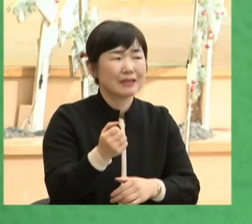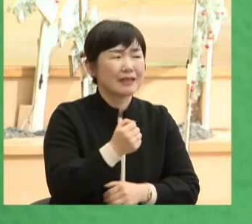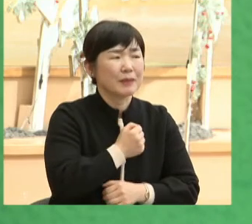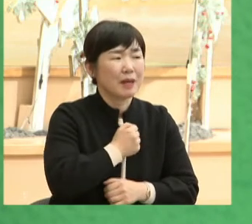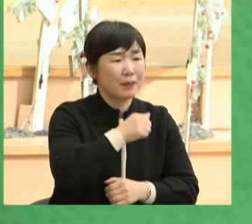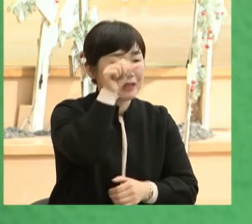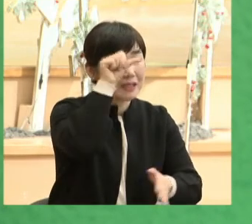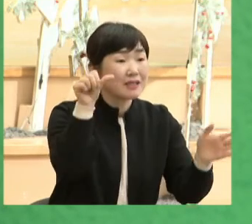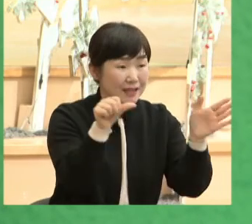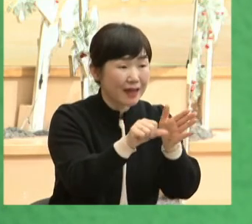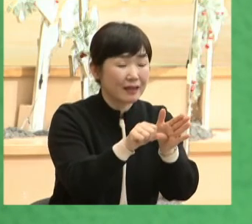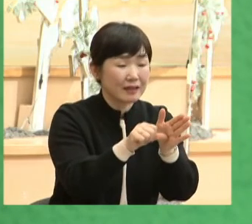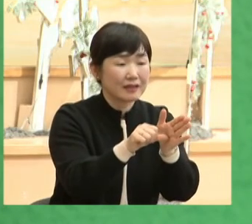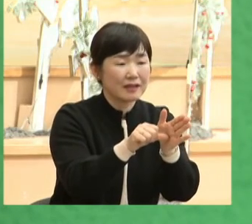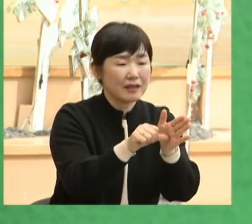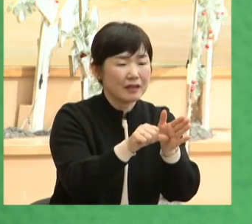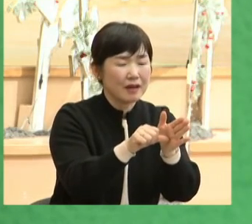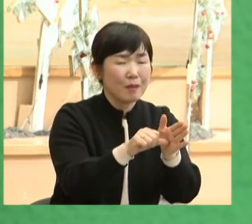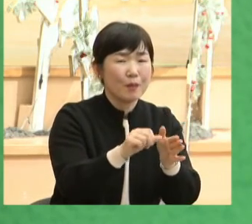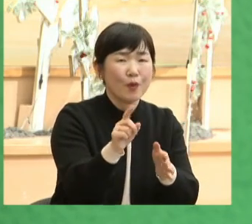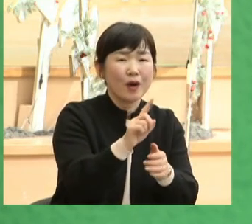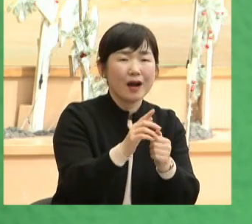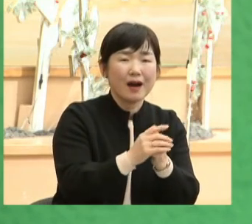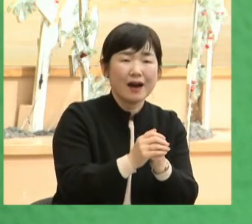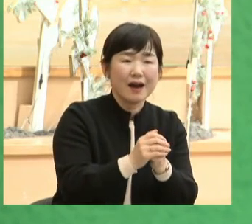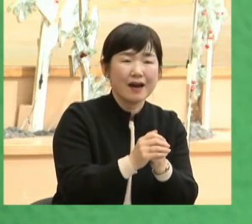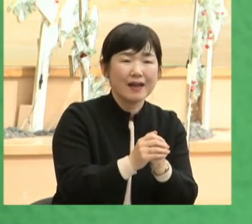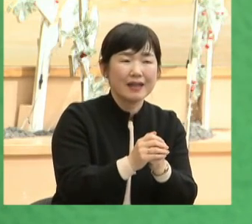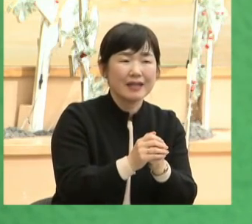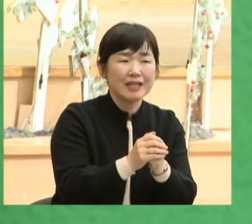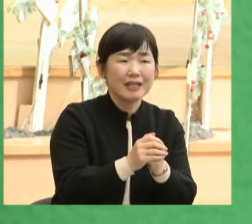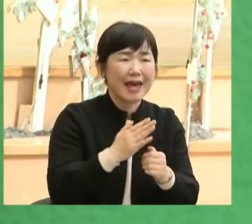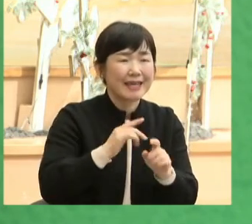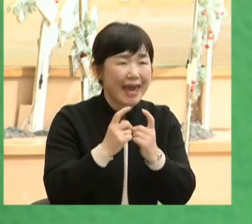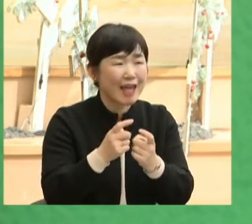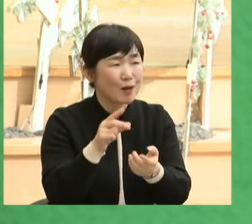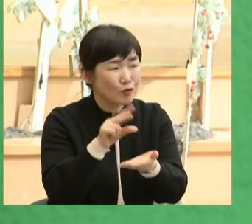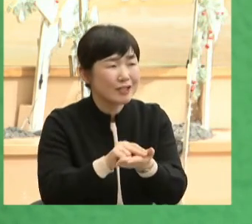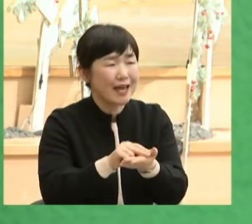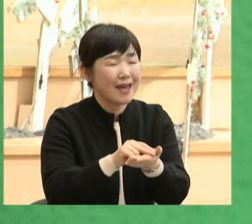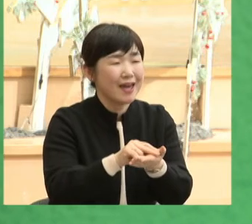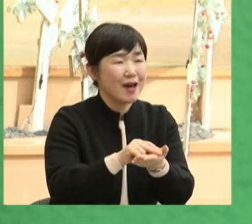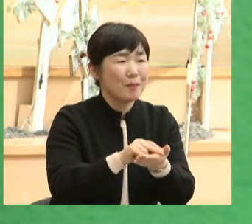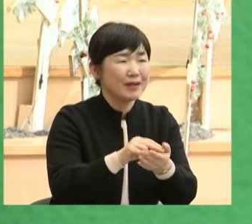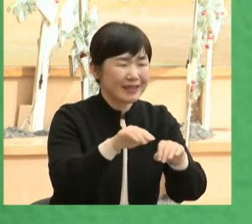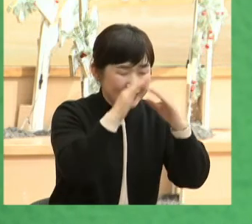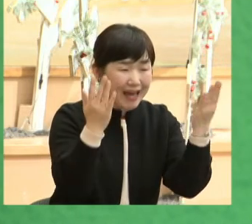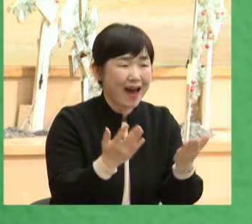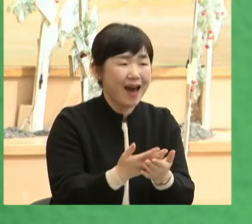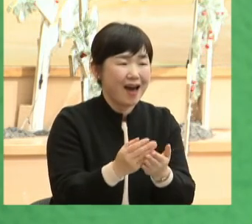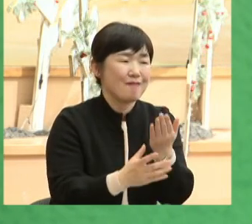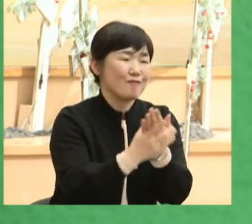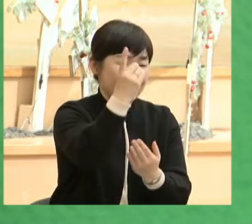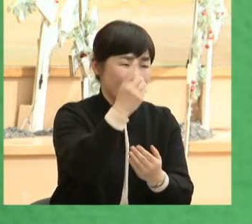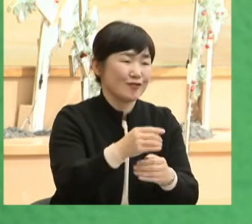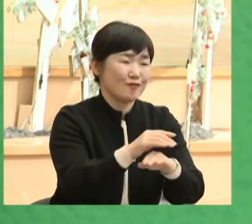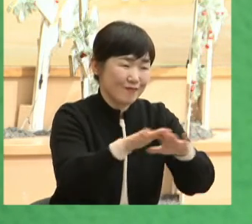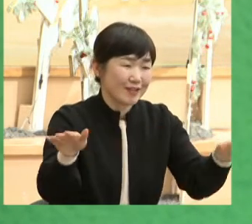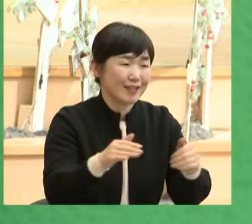이게 두 개가 한 방에 좀 저렴한 표현을 쓰면 뭐예요